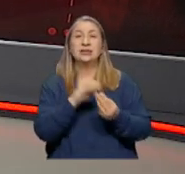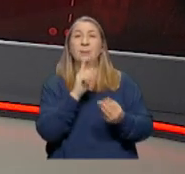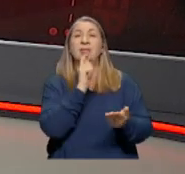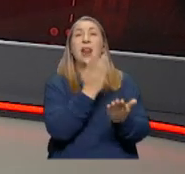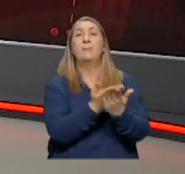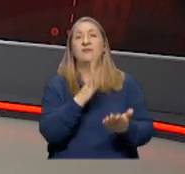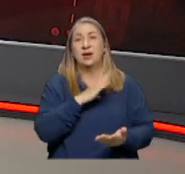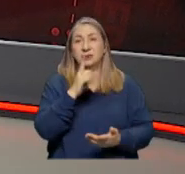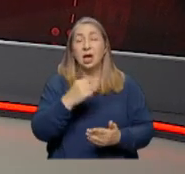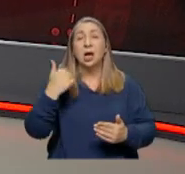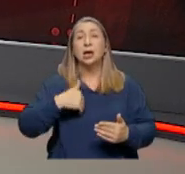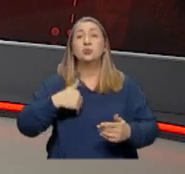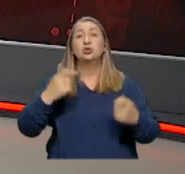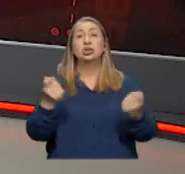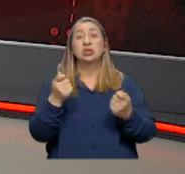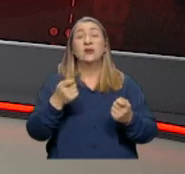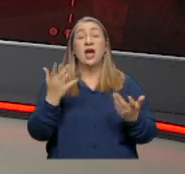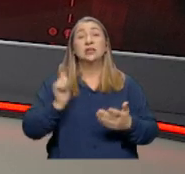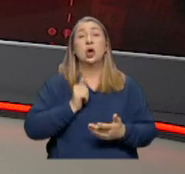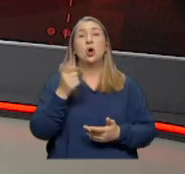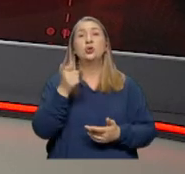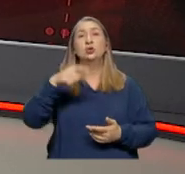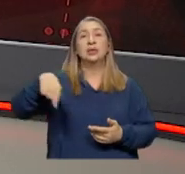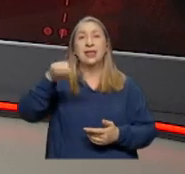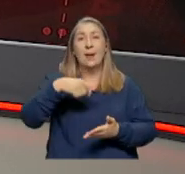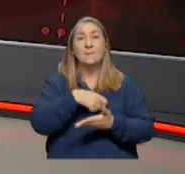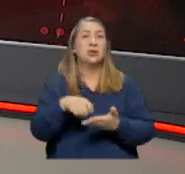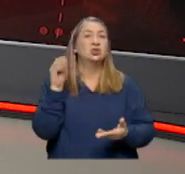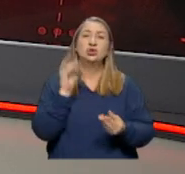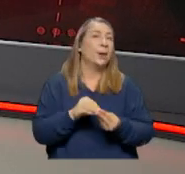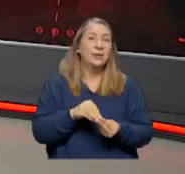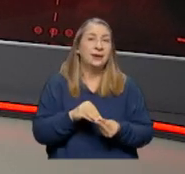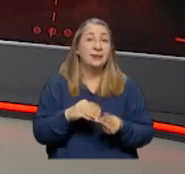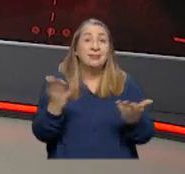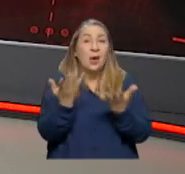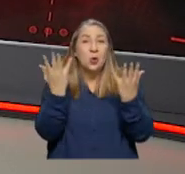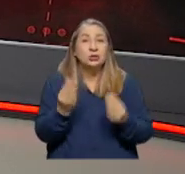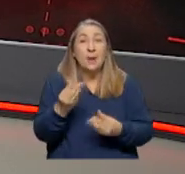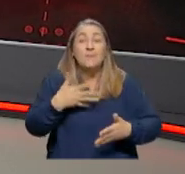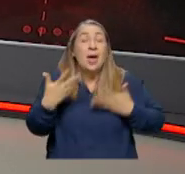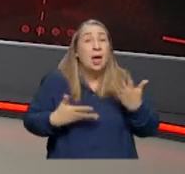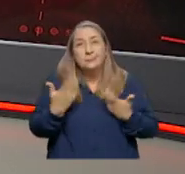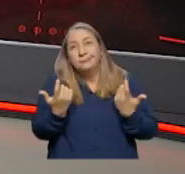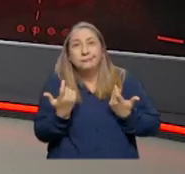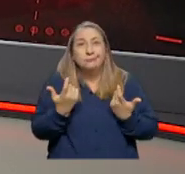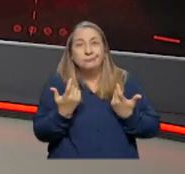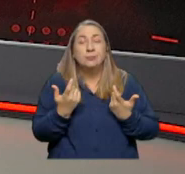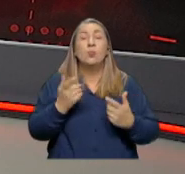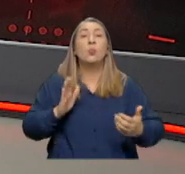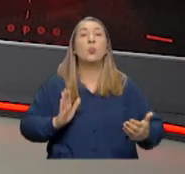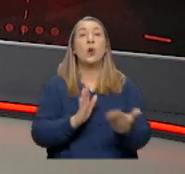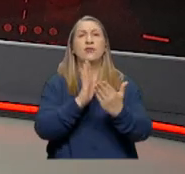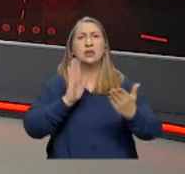zam talebi de vardı kamu çalışanlarının ve Asgari ücretlilerin maaş zamlarının ne olacağı merakla beklenirken